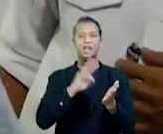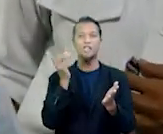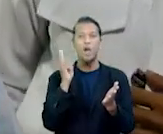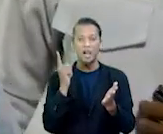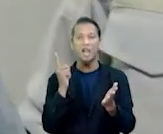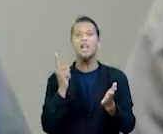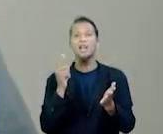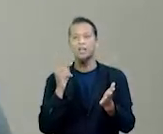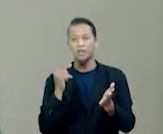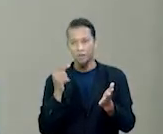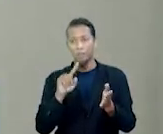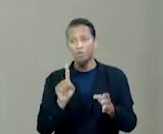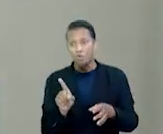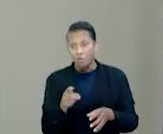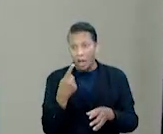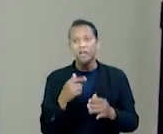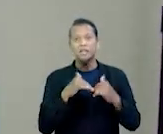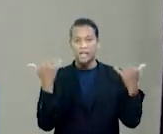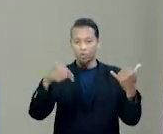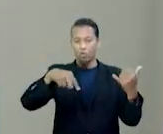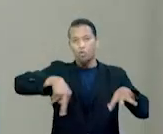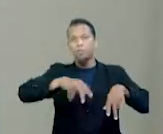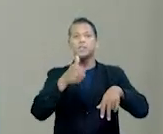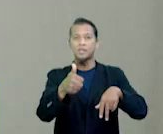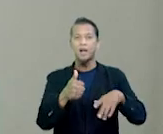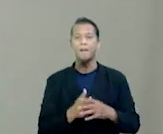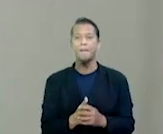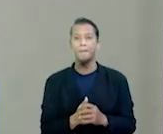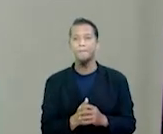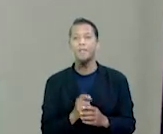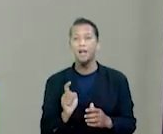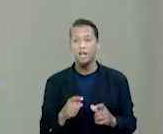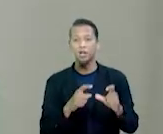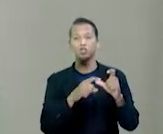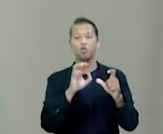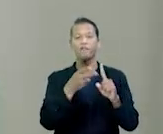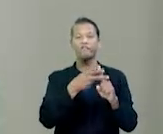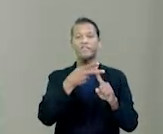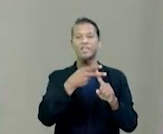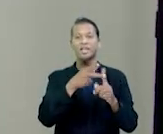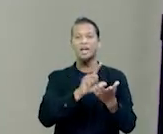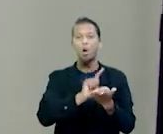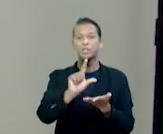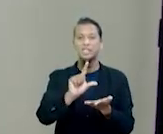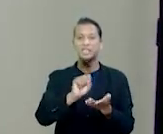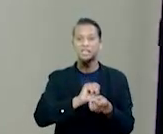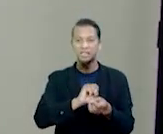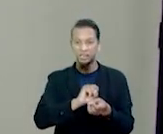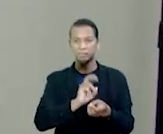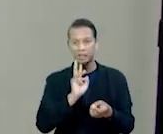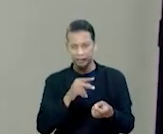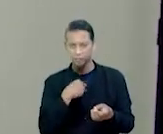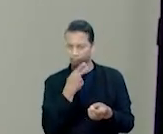dari stadion ini. Dan ini sebagai soft launching, kita sambil menyaksikan